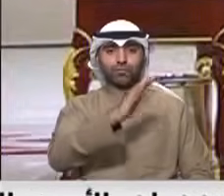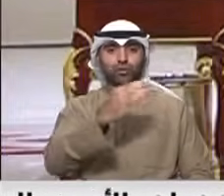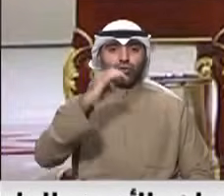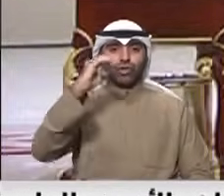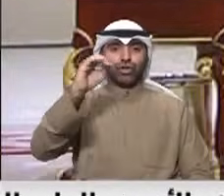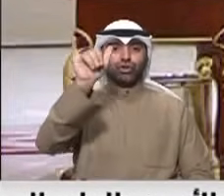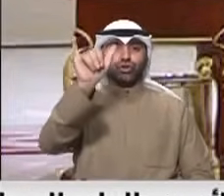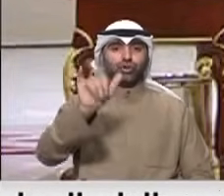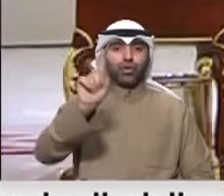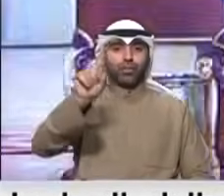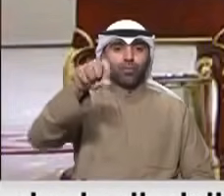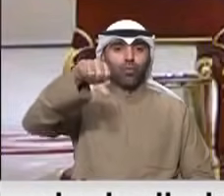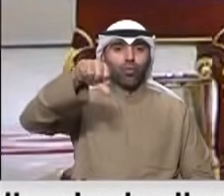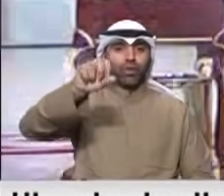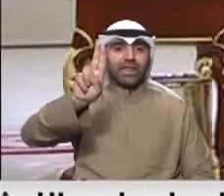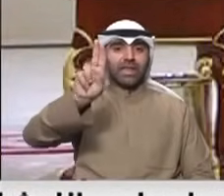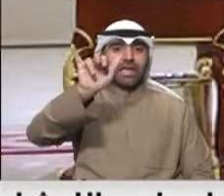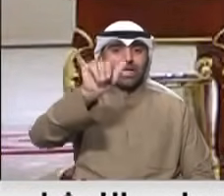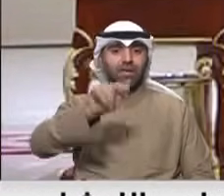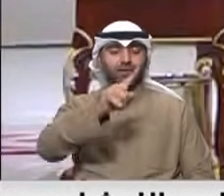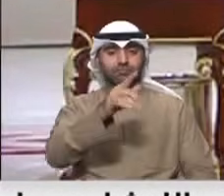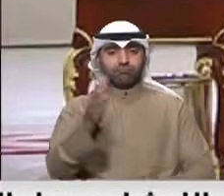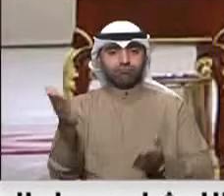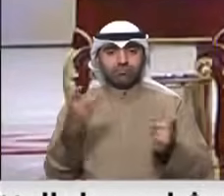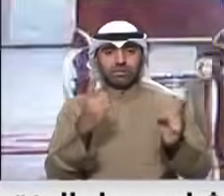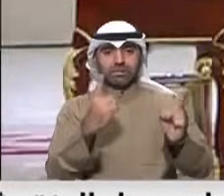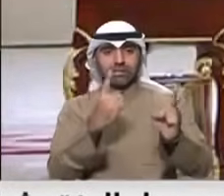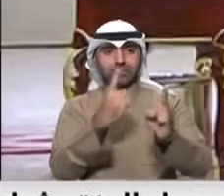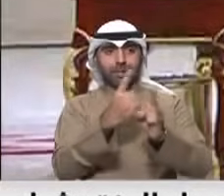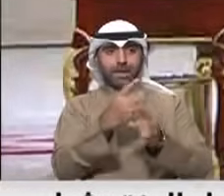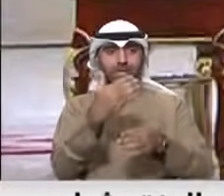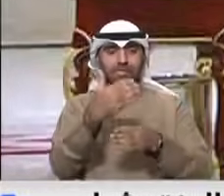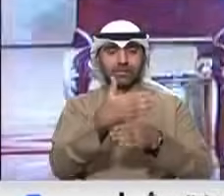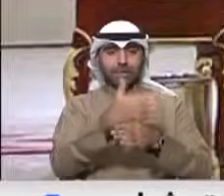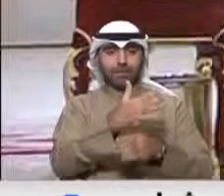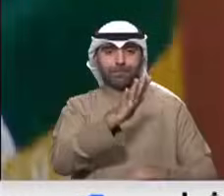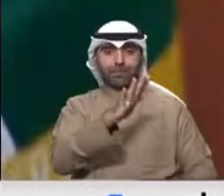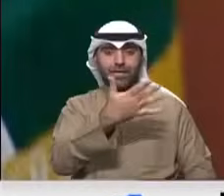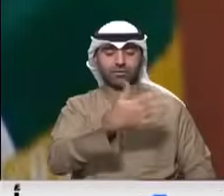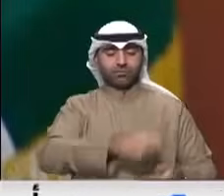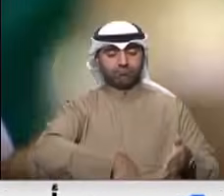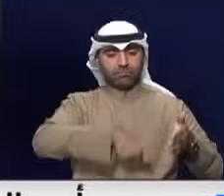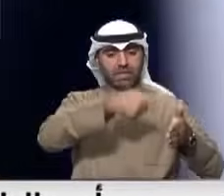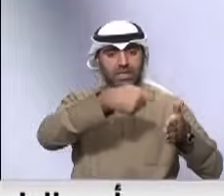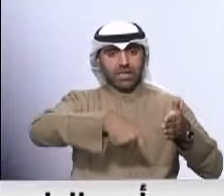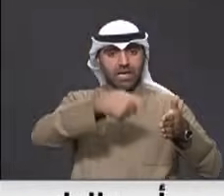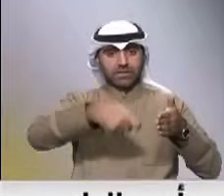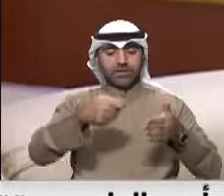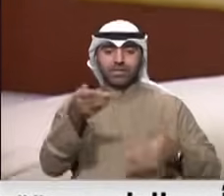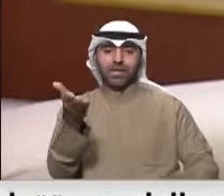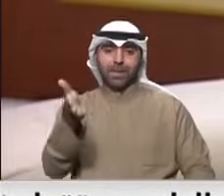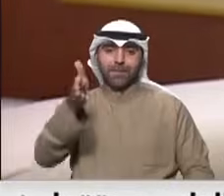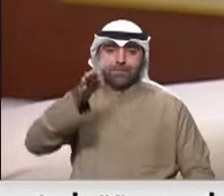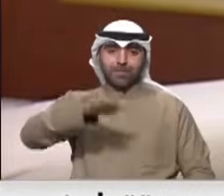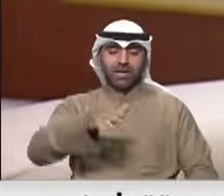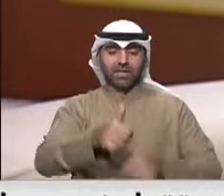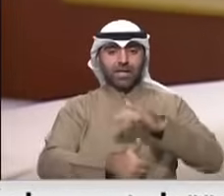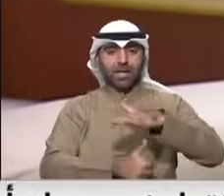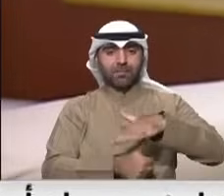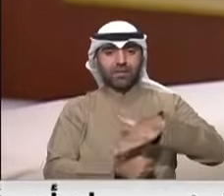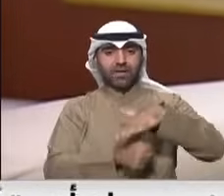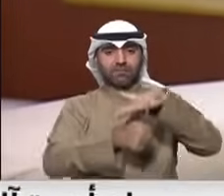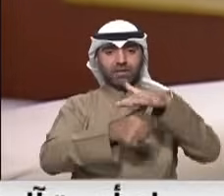والوفد المرافق لمعاليه حيث قام بتقديم واجب العزاء في وفاه فقيد الوطن المغفور له باذن الله